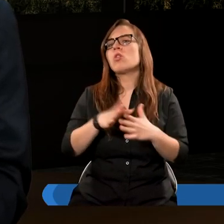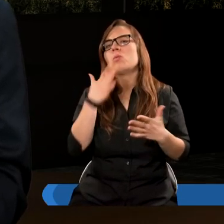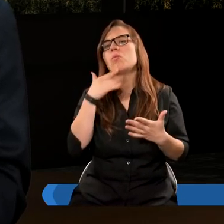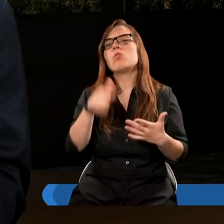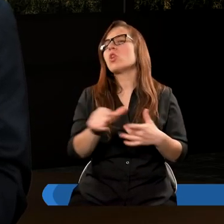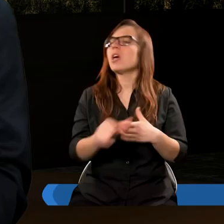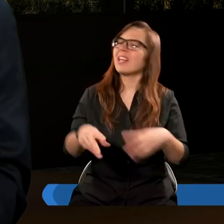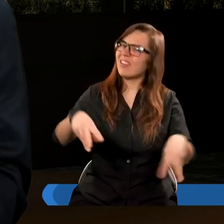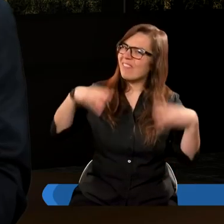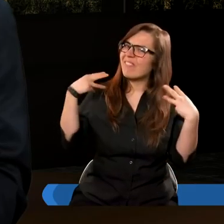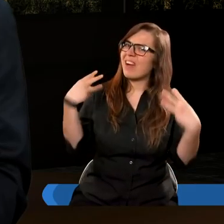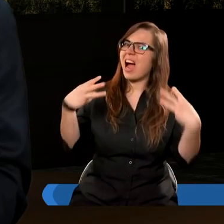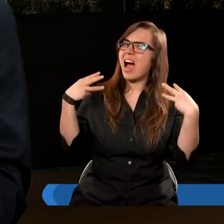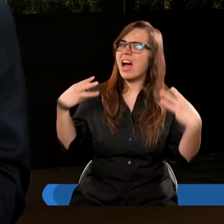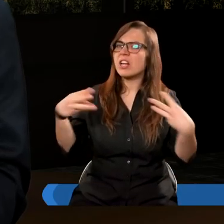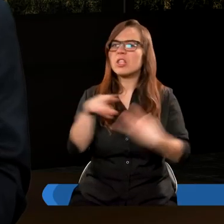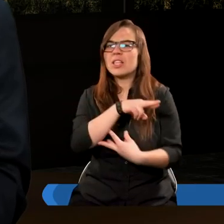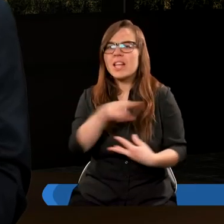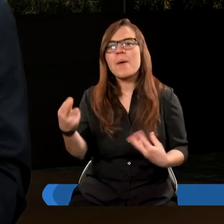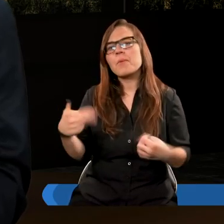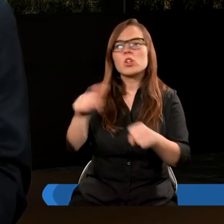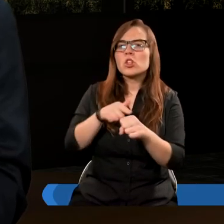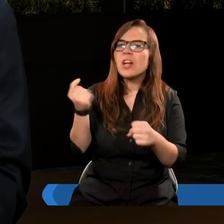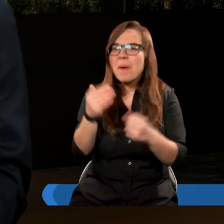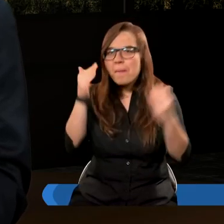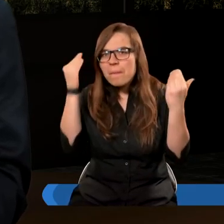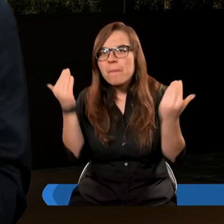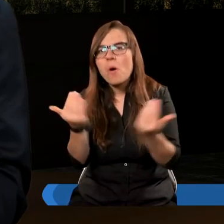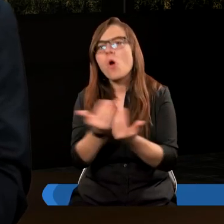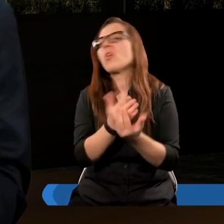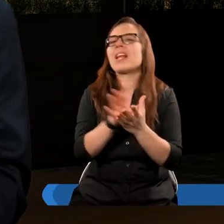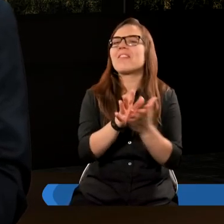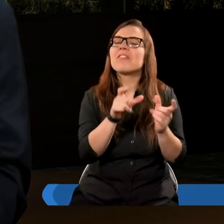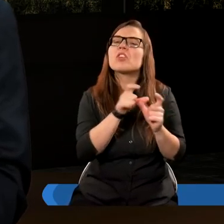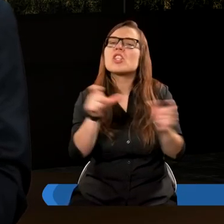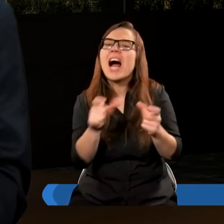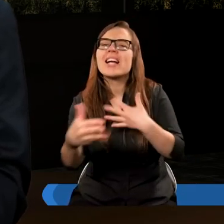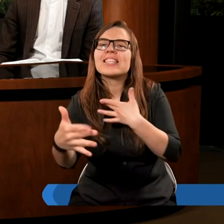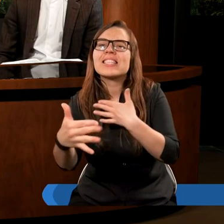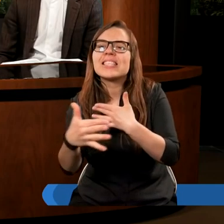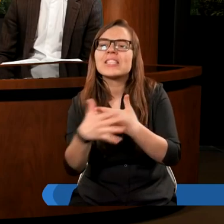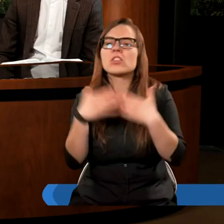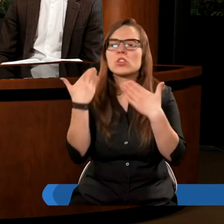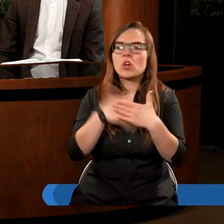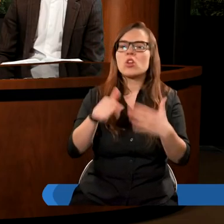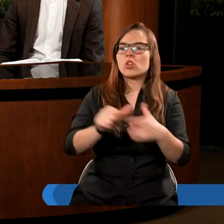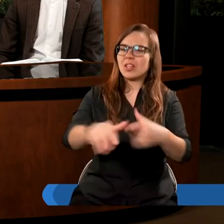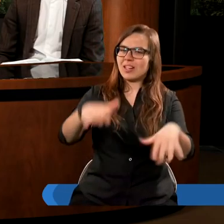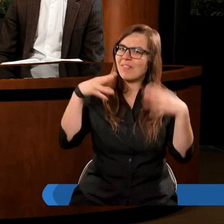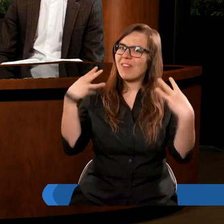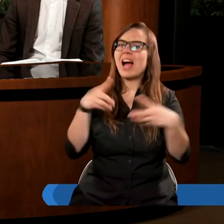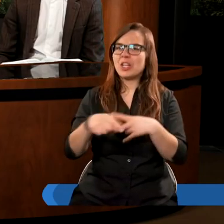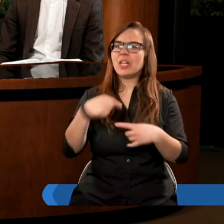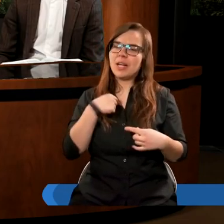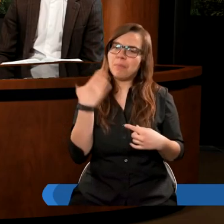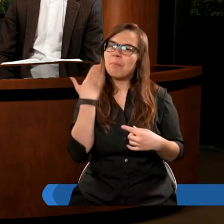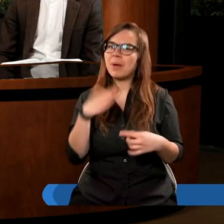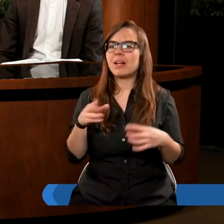jeden z najważniejszych tematów, które trzeba poznać w obliczu przygotowań na czasy końca. I to było dla mnie bardzo odkrywcze.